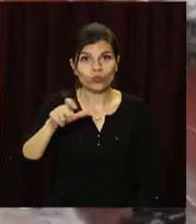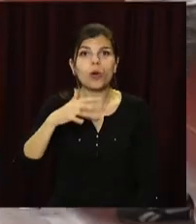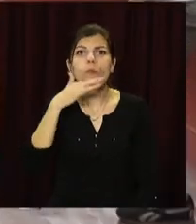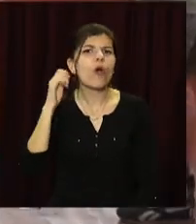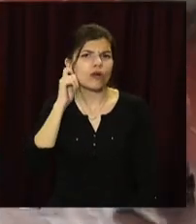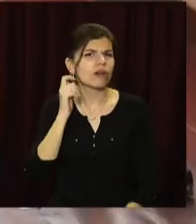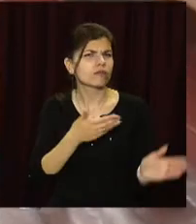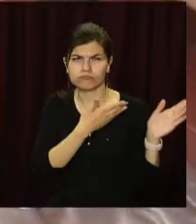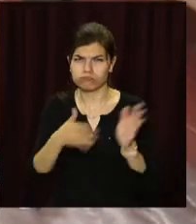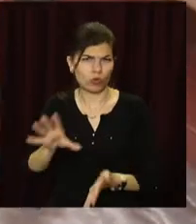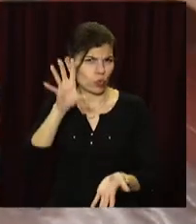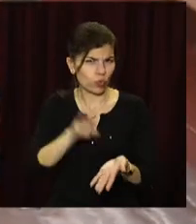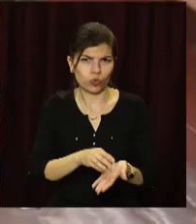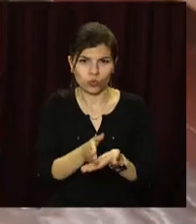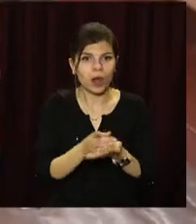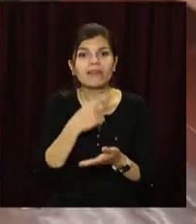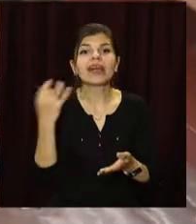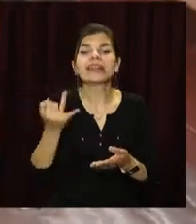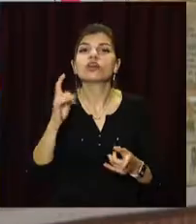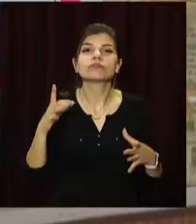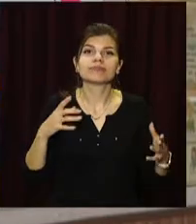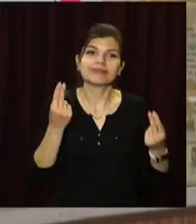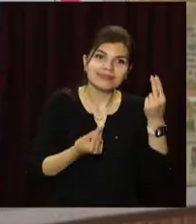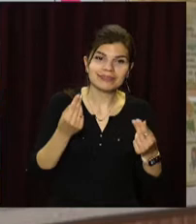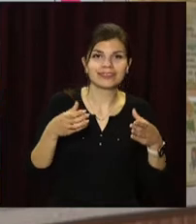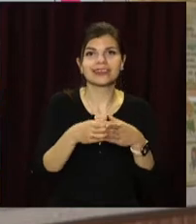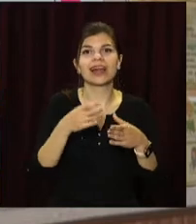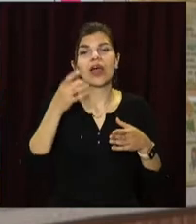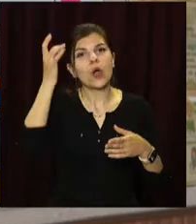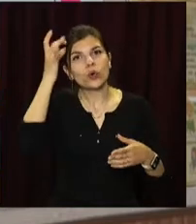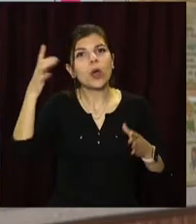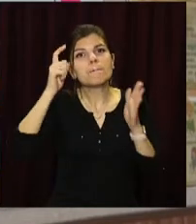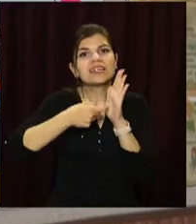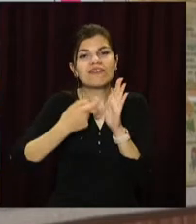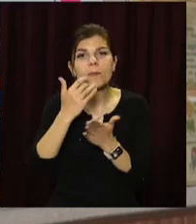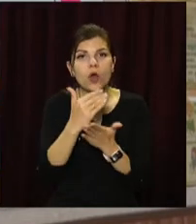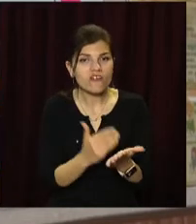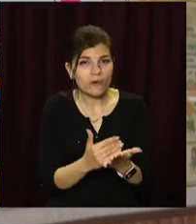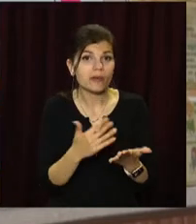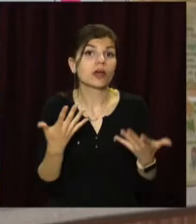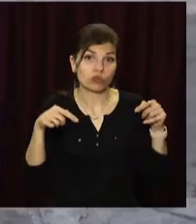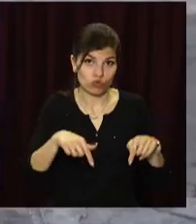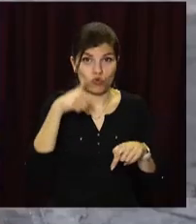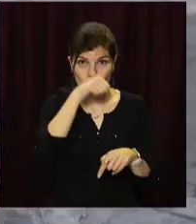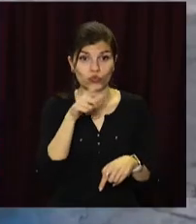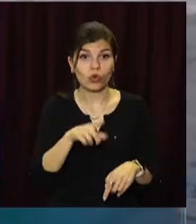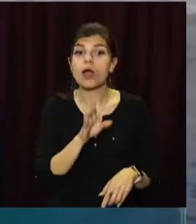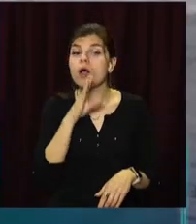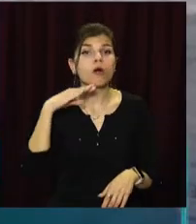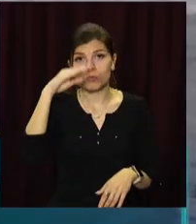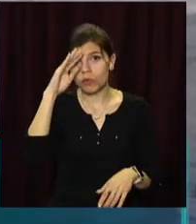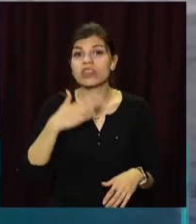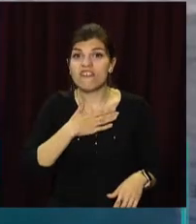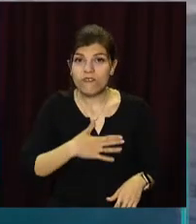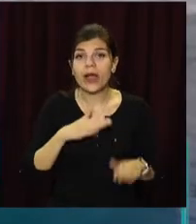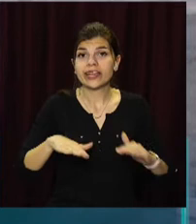років поспіль. Готуються дивувати їх цікавими розвагами та насиченою культурно-пізнавальною програмою і цього року. Батьки довольні,